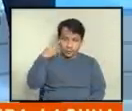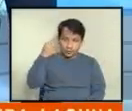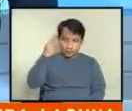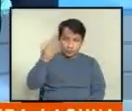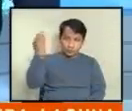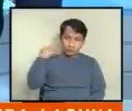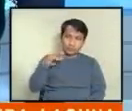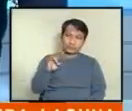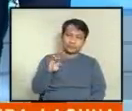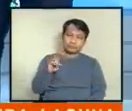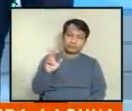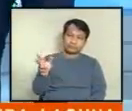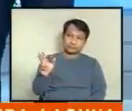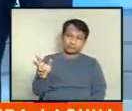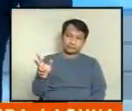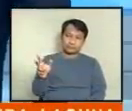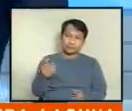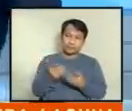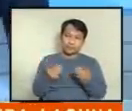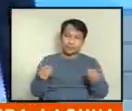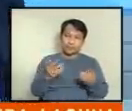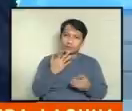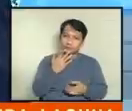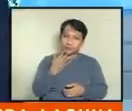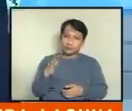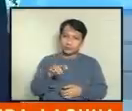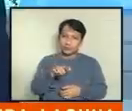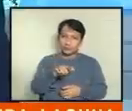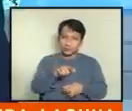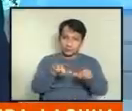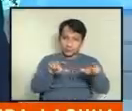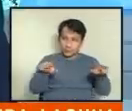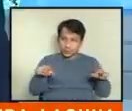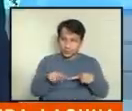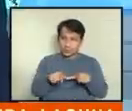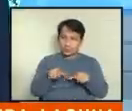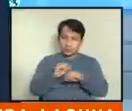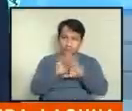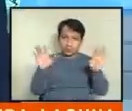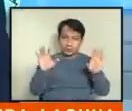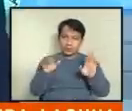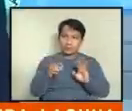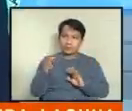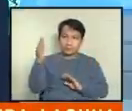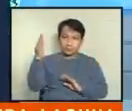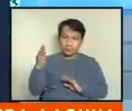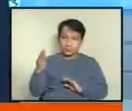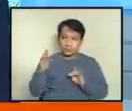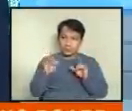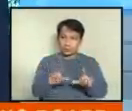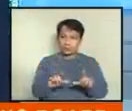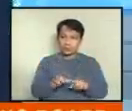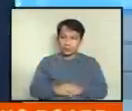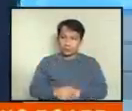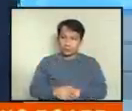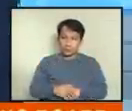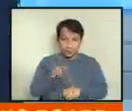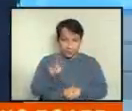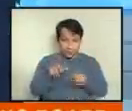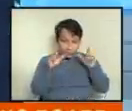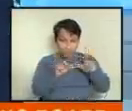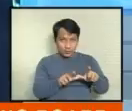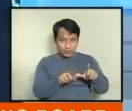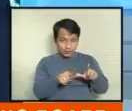noong 1730s. Sadya ko pong kinulayan ng Taal Lake para po mas malinaw. Ito pong kulay blue. Zoom in na po tayo. Mapapansin po ninyo